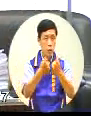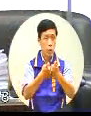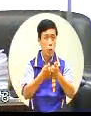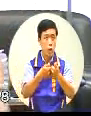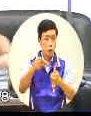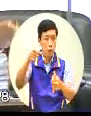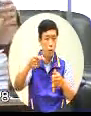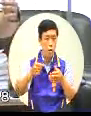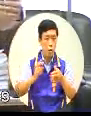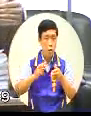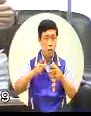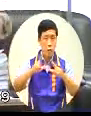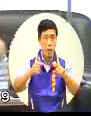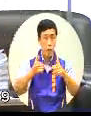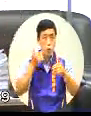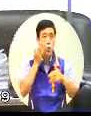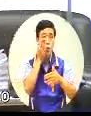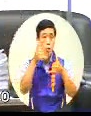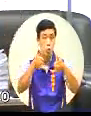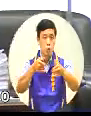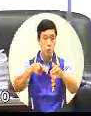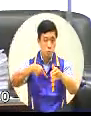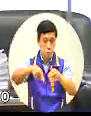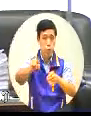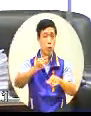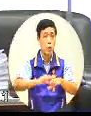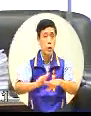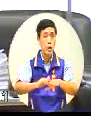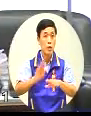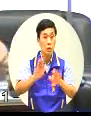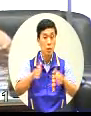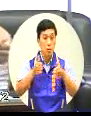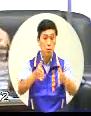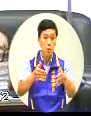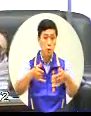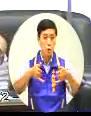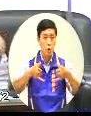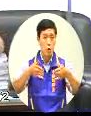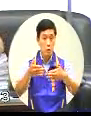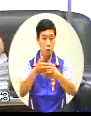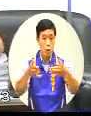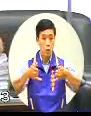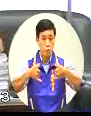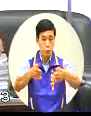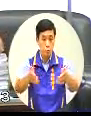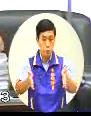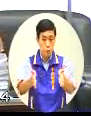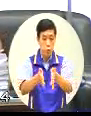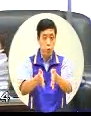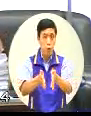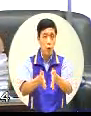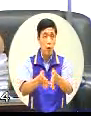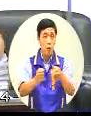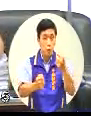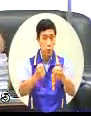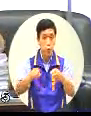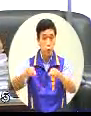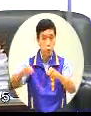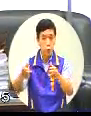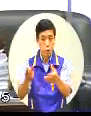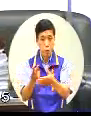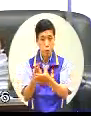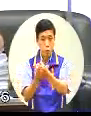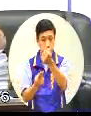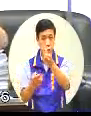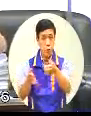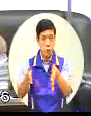非常拥塞。那你现在压缩他的车道，我相信你变成混合车道。啊，你的车辆原本就坐，你这压